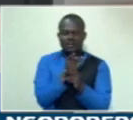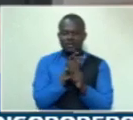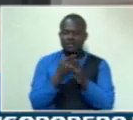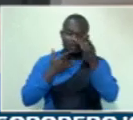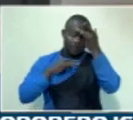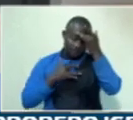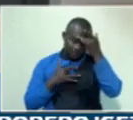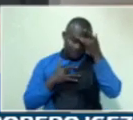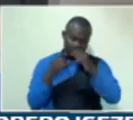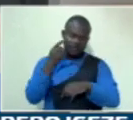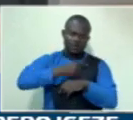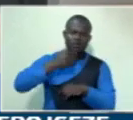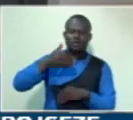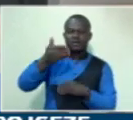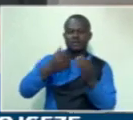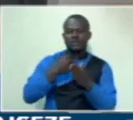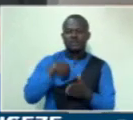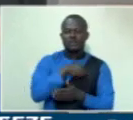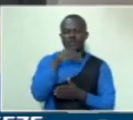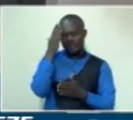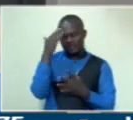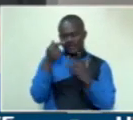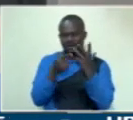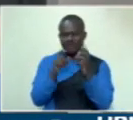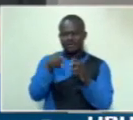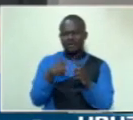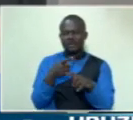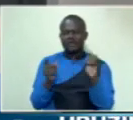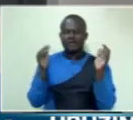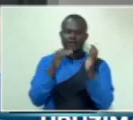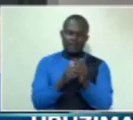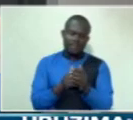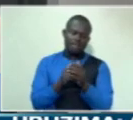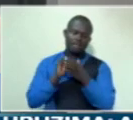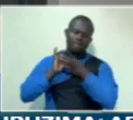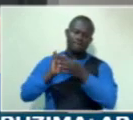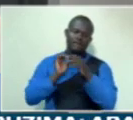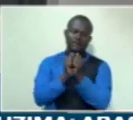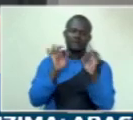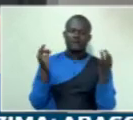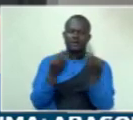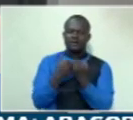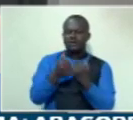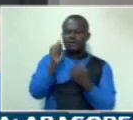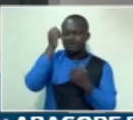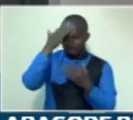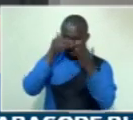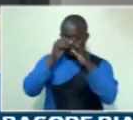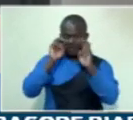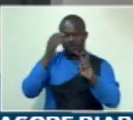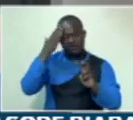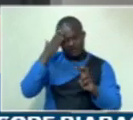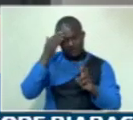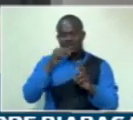barwayi umunsi ku wundi tukamenya ibyo bakeneye kandi ikindi tugafatanya n'imiryango yabo kuko urabizi ko hano